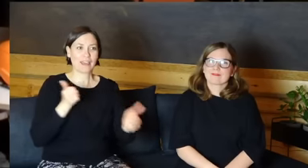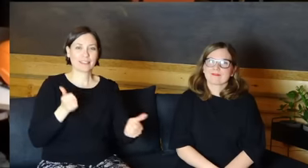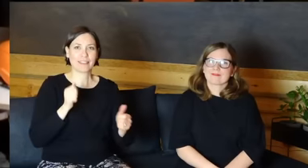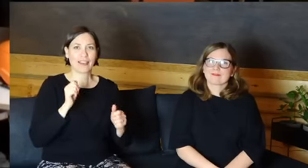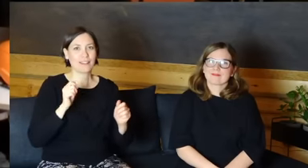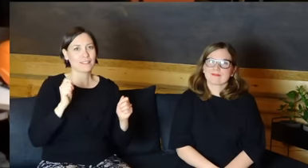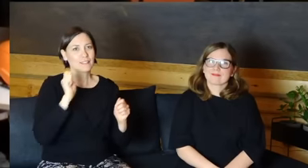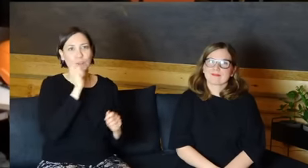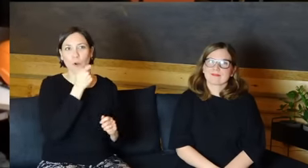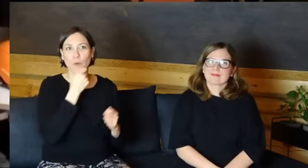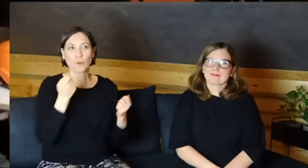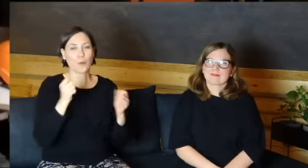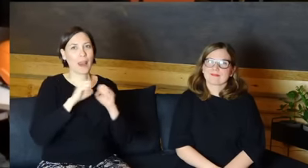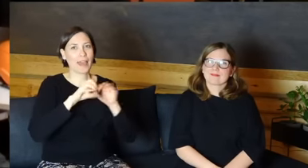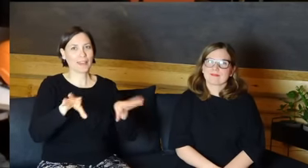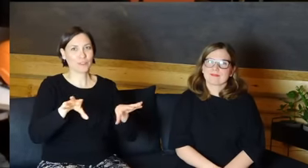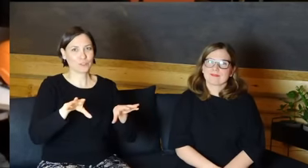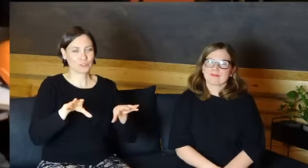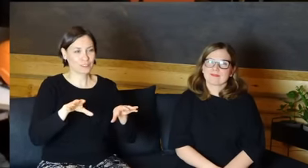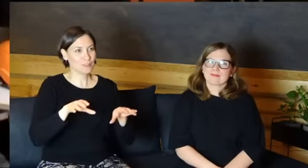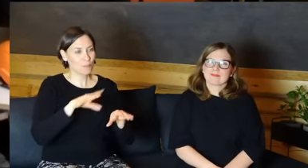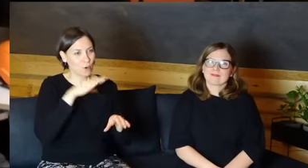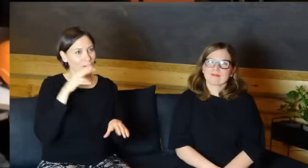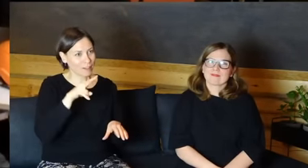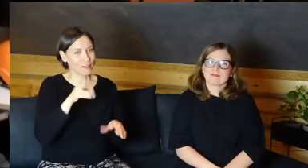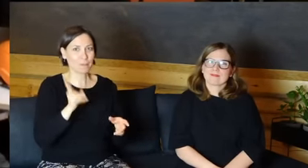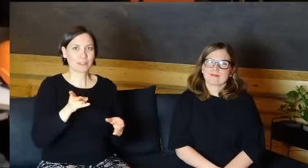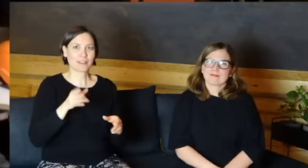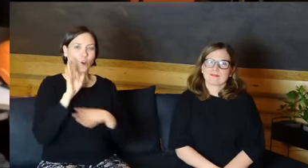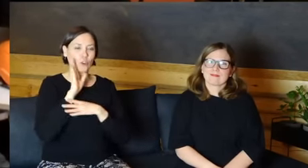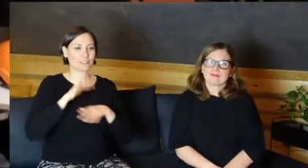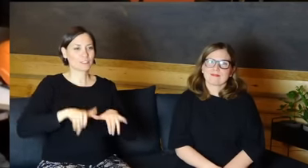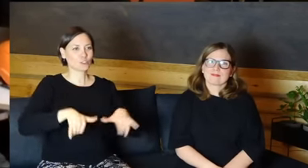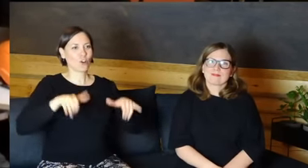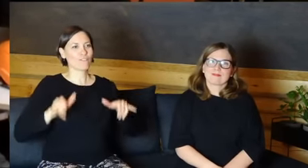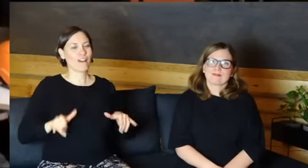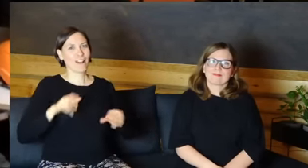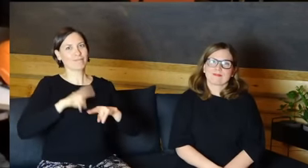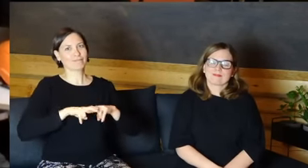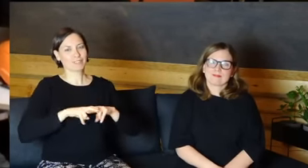etäjoululähetystä täältä ihan kotisohvalta. Täällä perheen kanssa